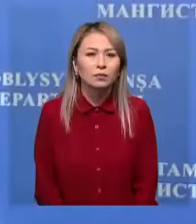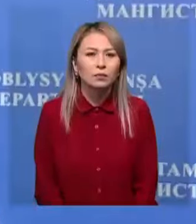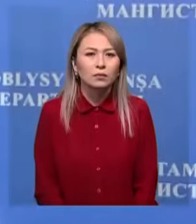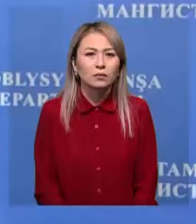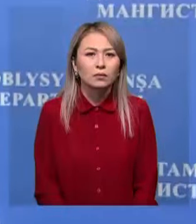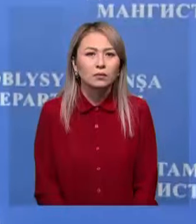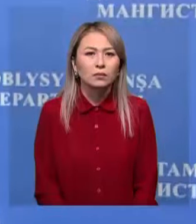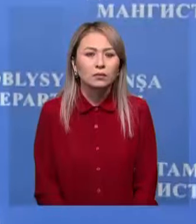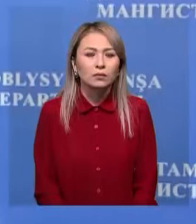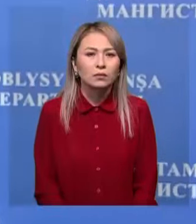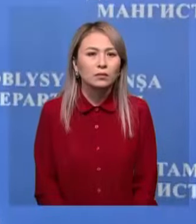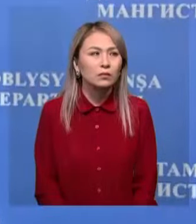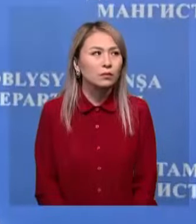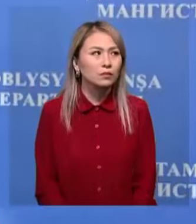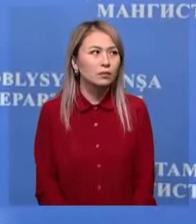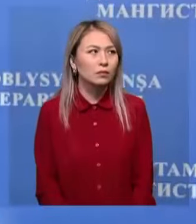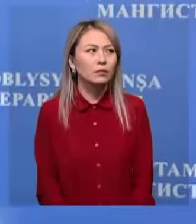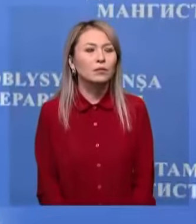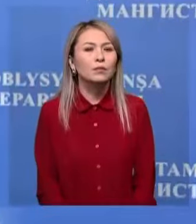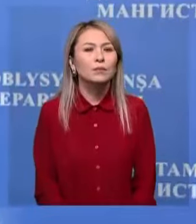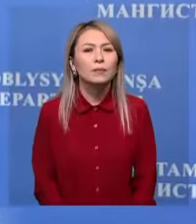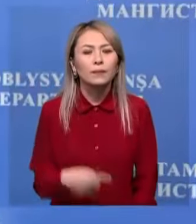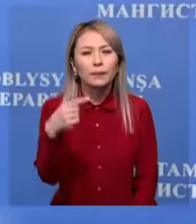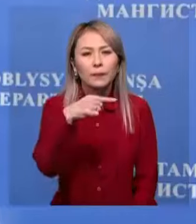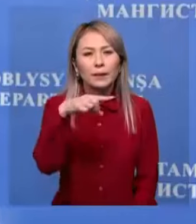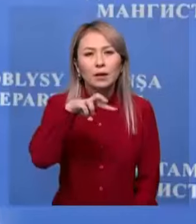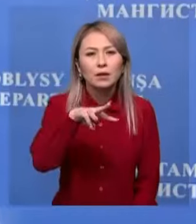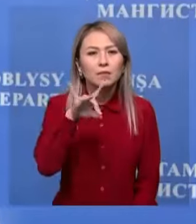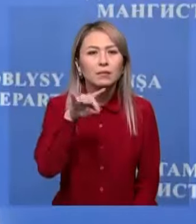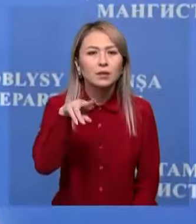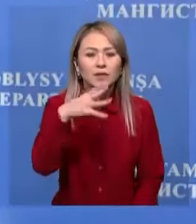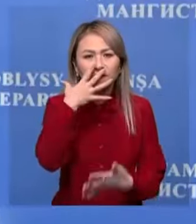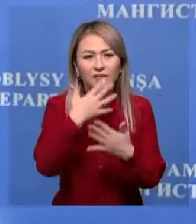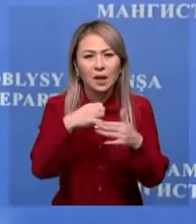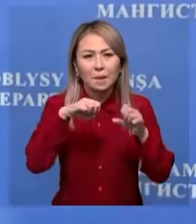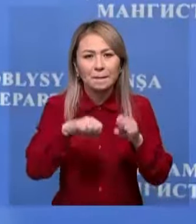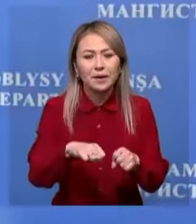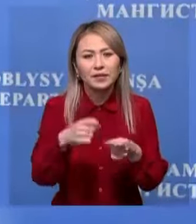Бір мың айлық есептік көрсеткішінің өздерінің құқы бойынша